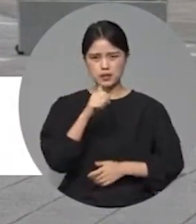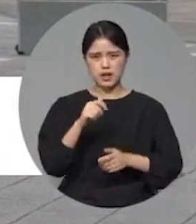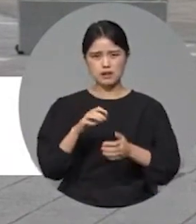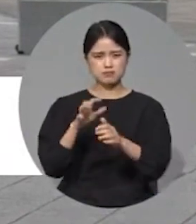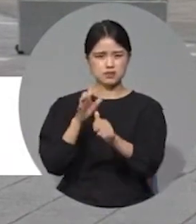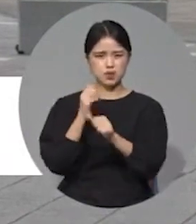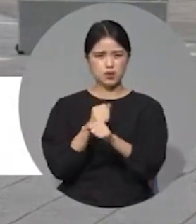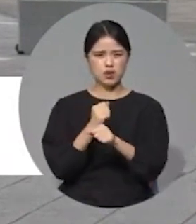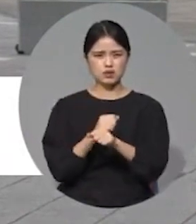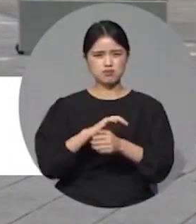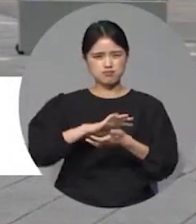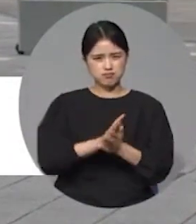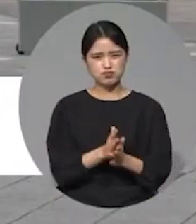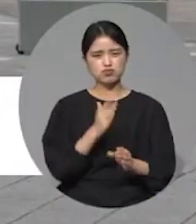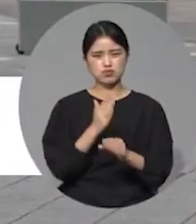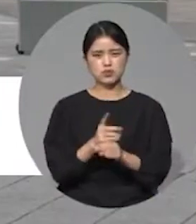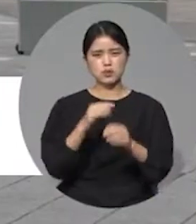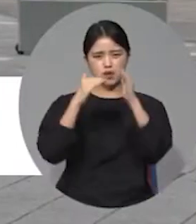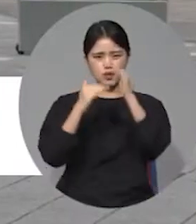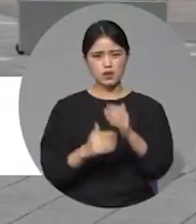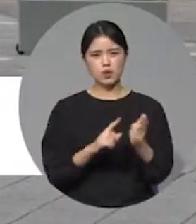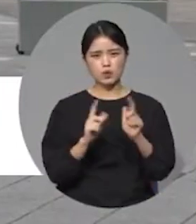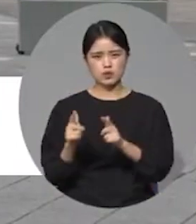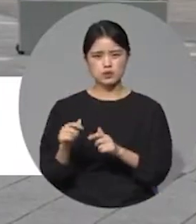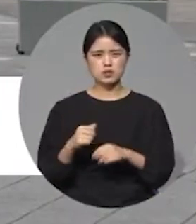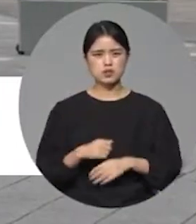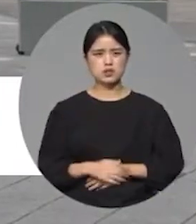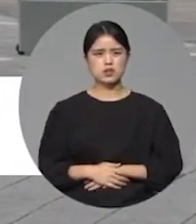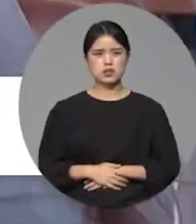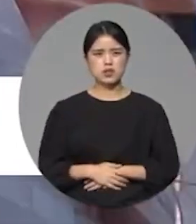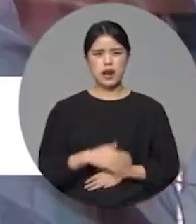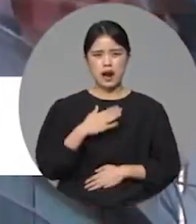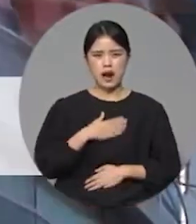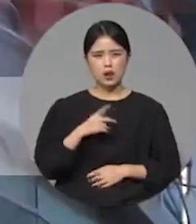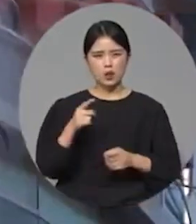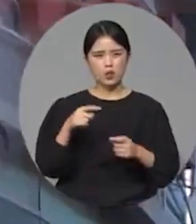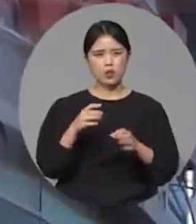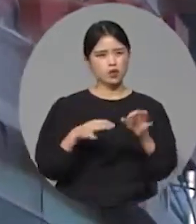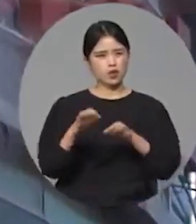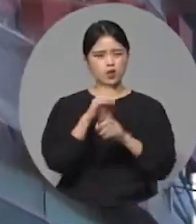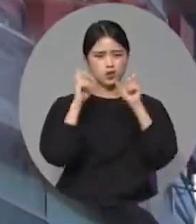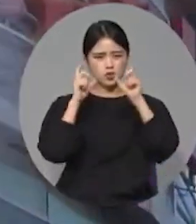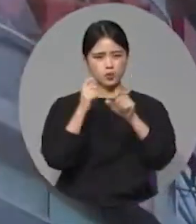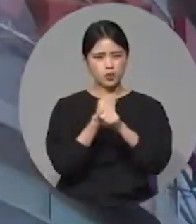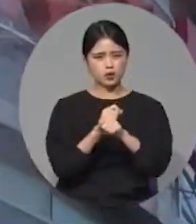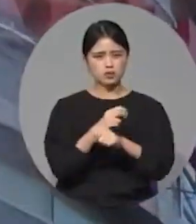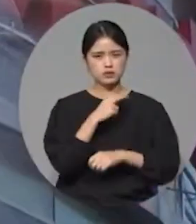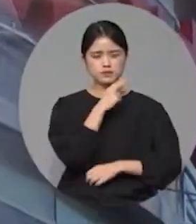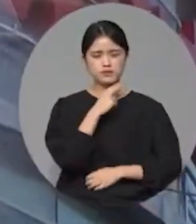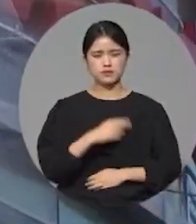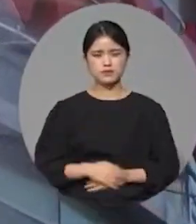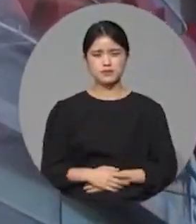있고 이런 내용이 알고 ESG 경영을 선포한 건지. MBC 뉴스 조수영입니다.